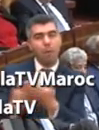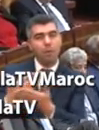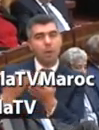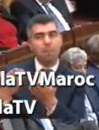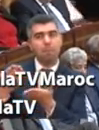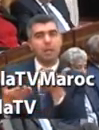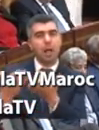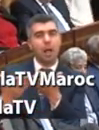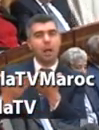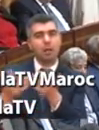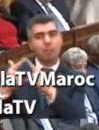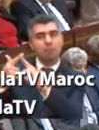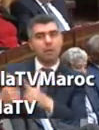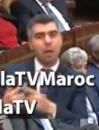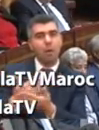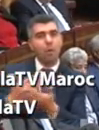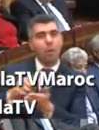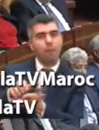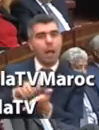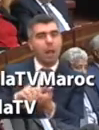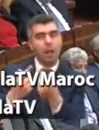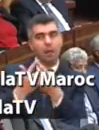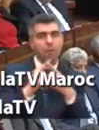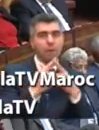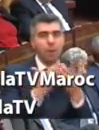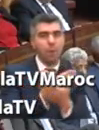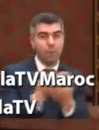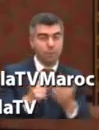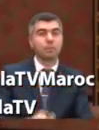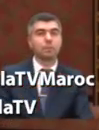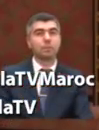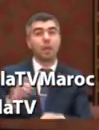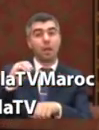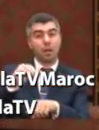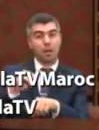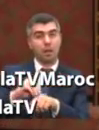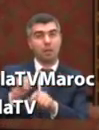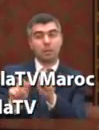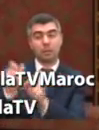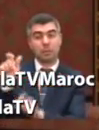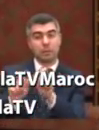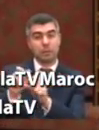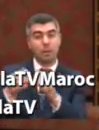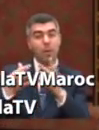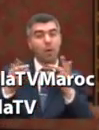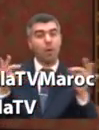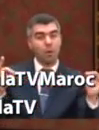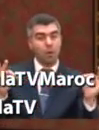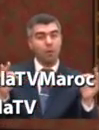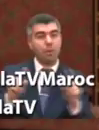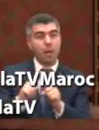الاقتصادي، ثانيا تطوير التدخلات على مستوى سافلة الإنتاج عبر تشجيع